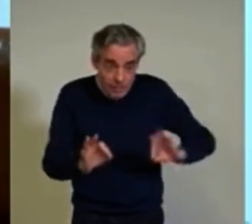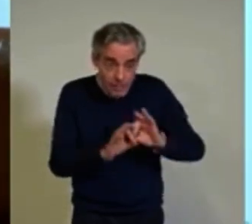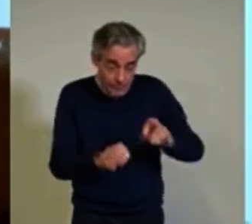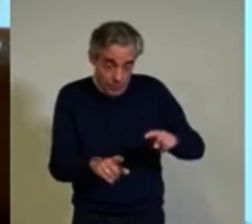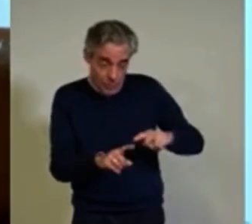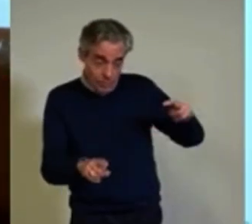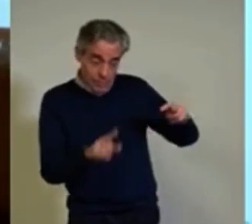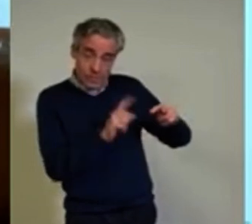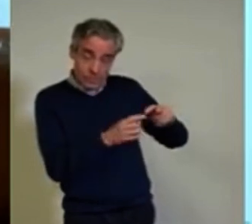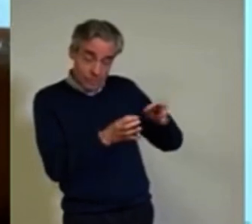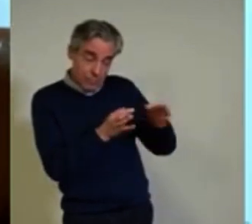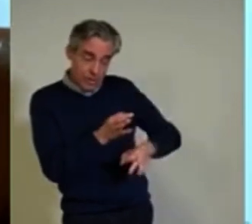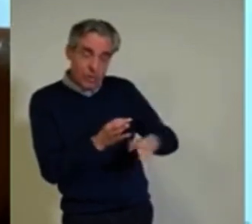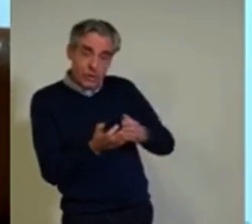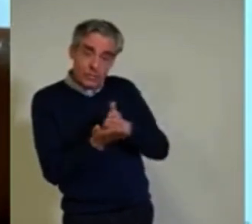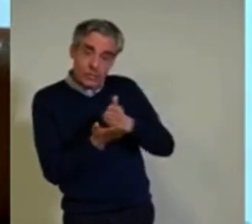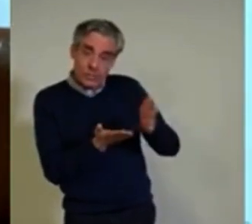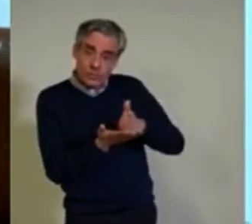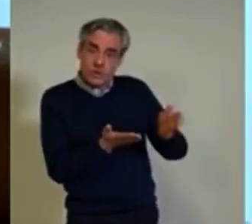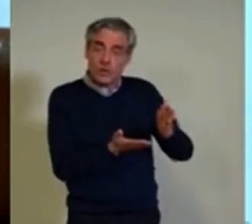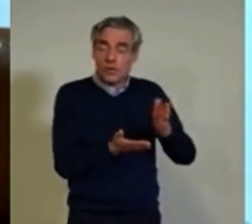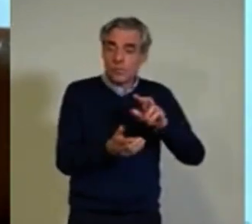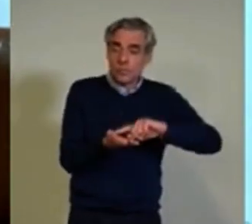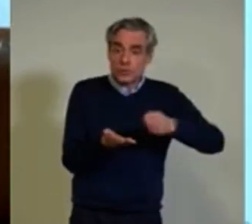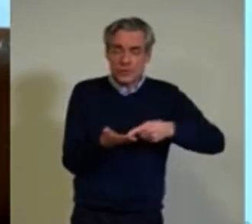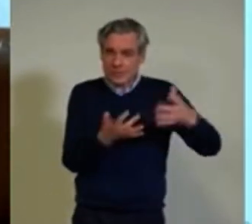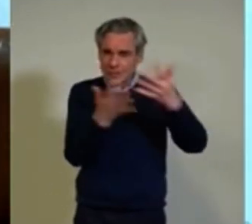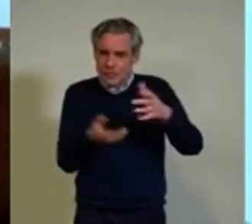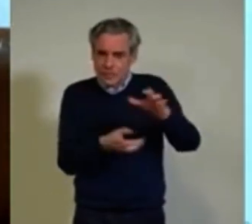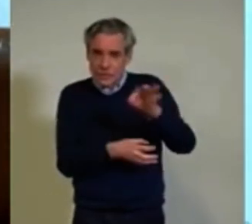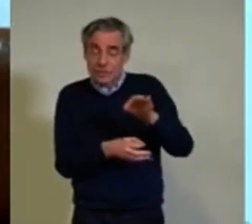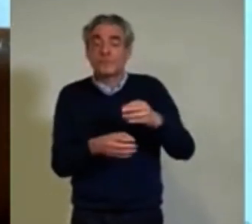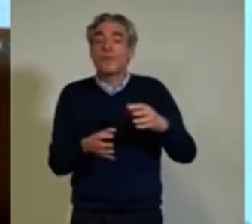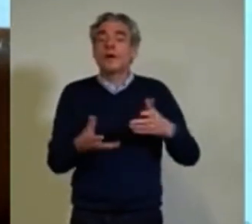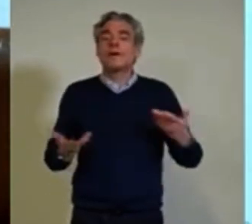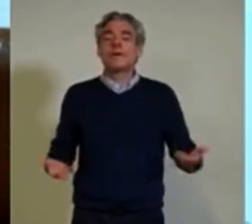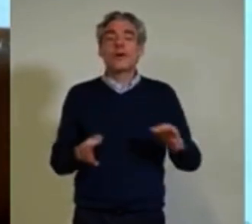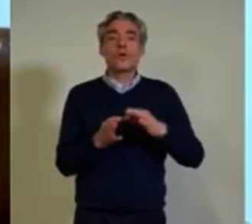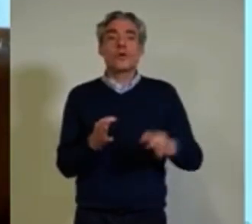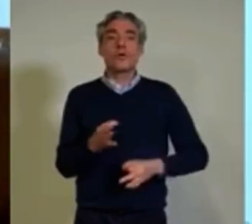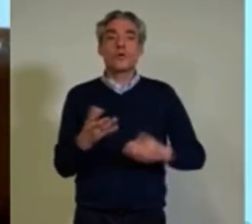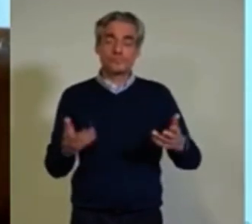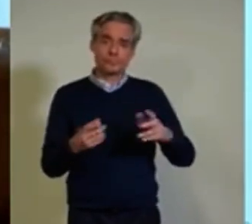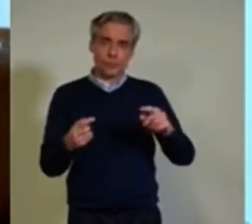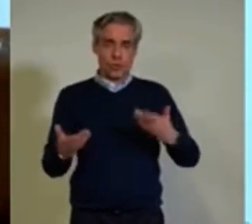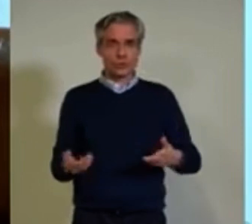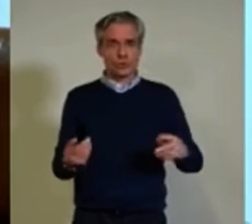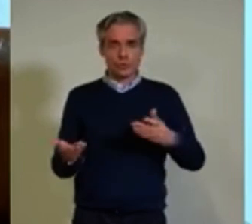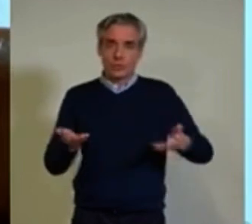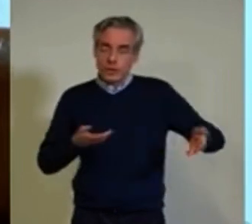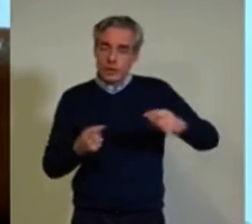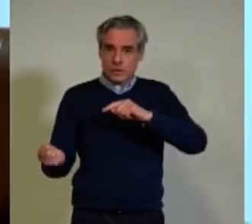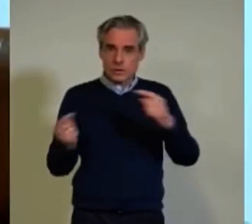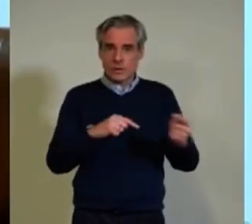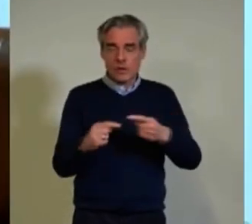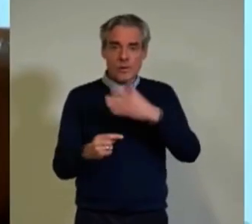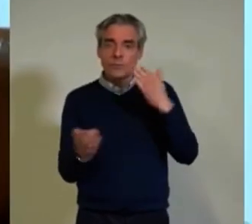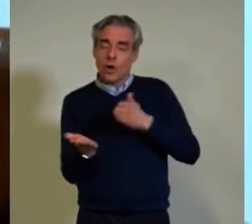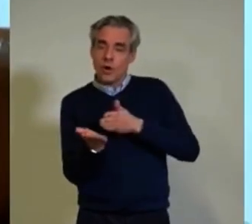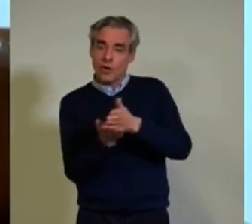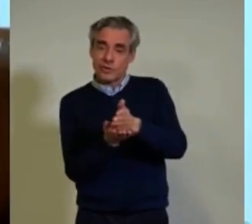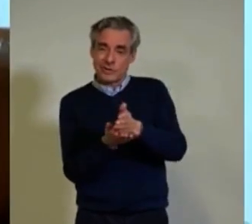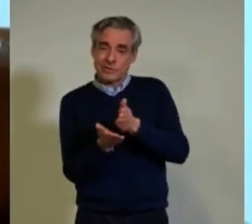premières orientations budgétaires, et je n'ai fait que reprendre vos chiffres. Je terminerai en redisant que ce débat mériterait de mettre orientation entre guillemets, ça a